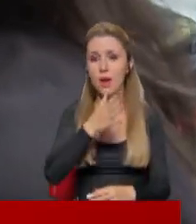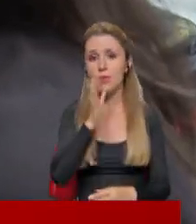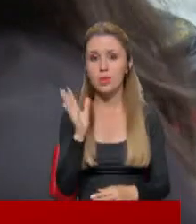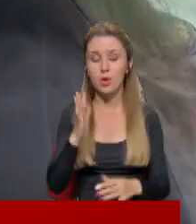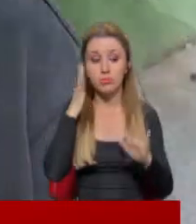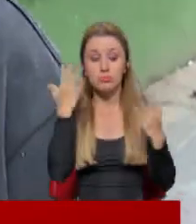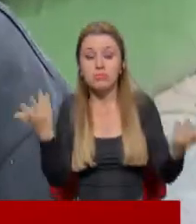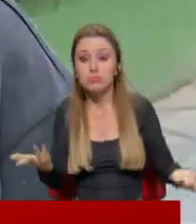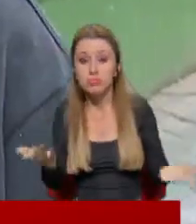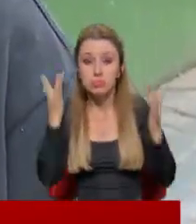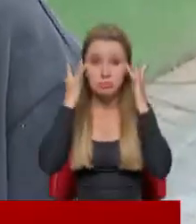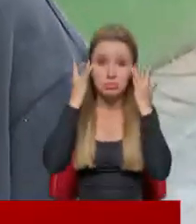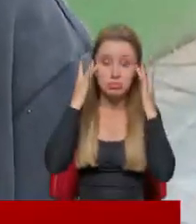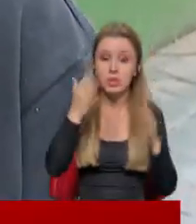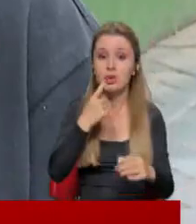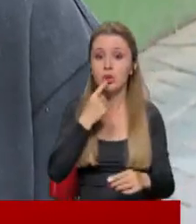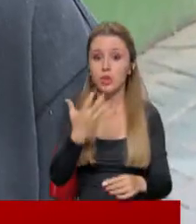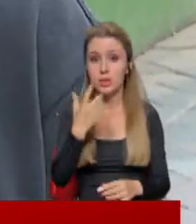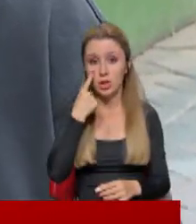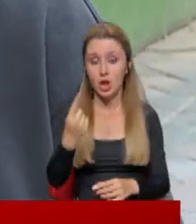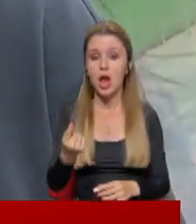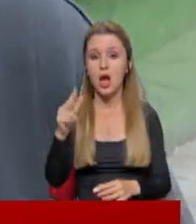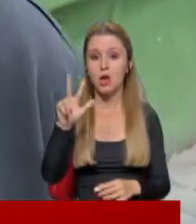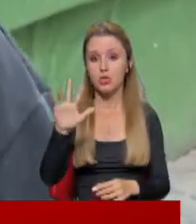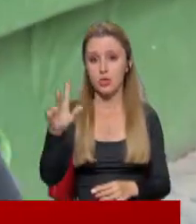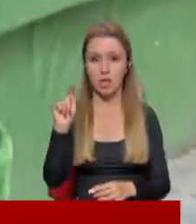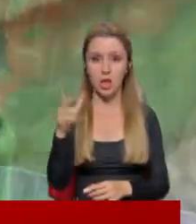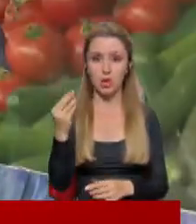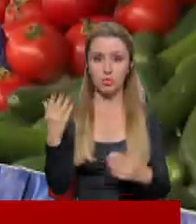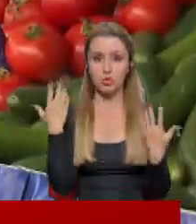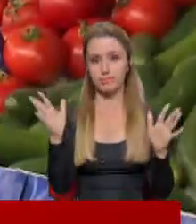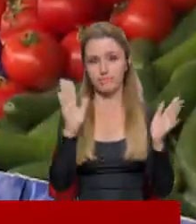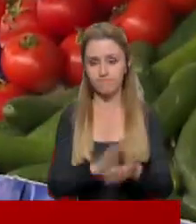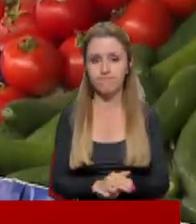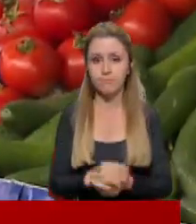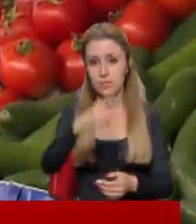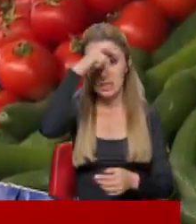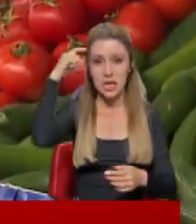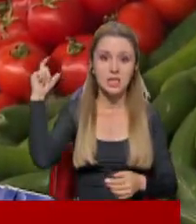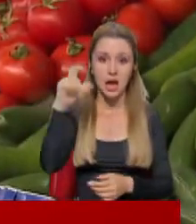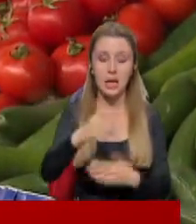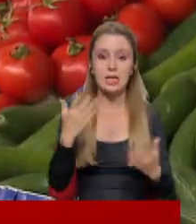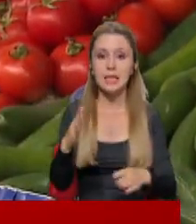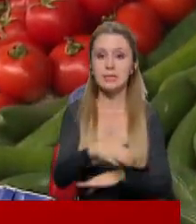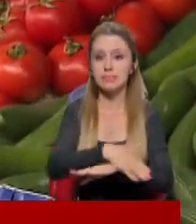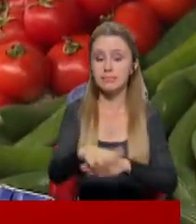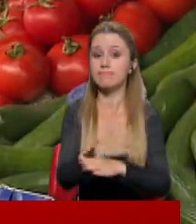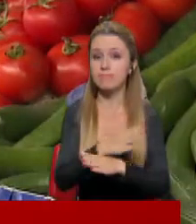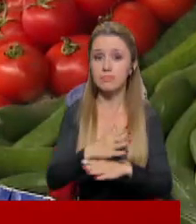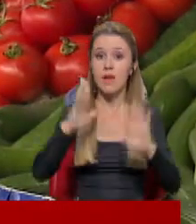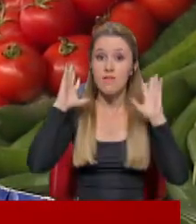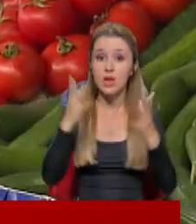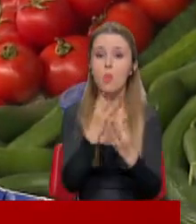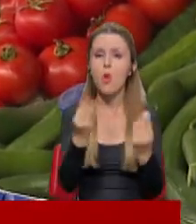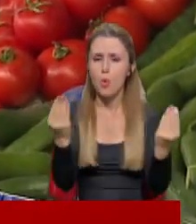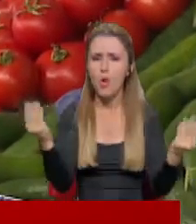şaşırıp kaldık domates Bu sezonda 35 lira 30 lira olursa bayağı halimize yaz aylarında yaz yani sebze meyvenin en